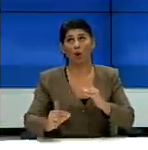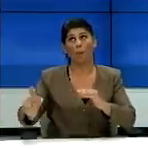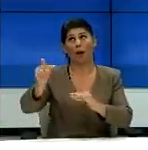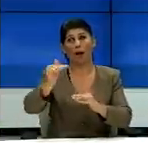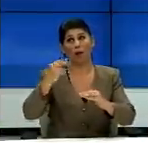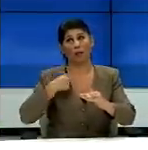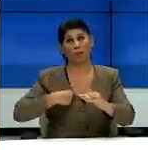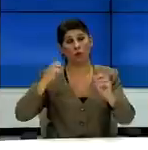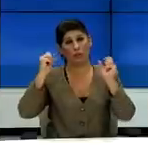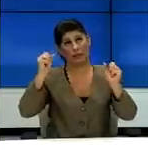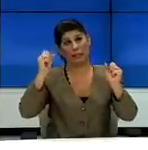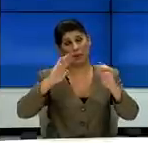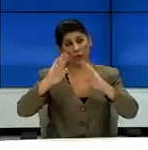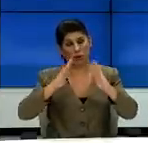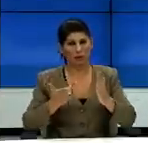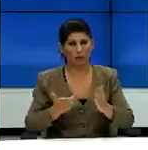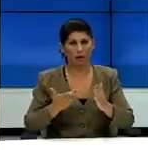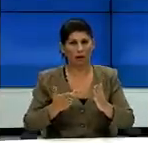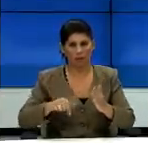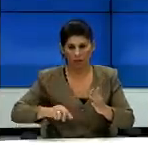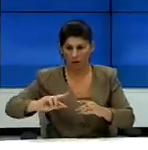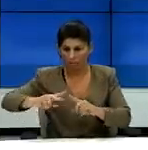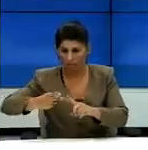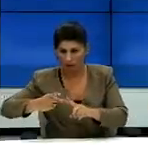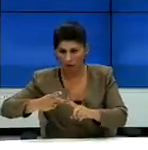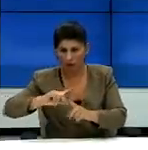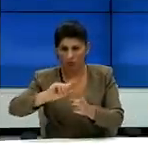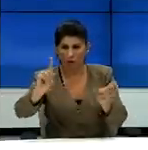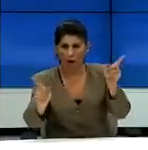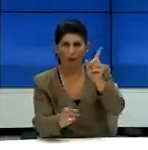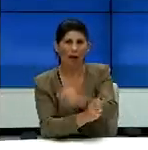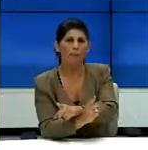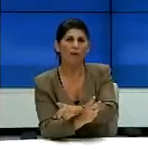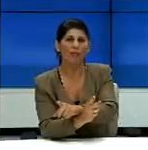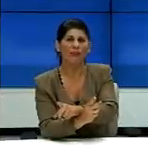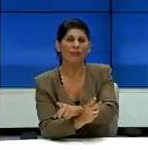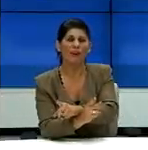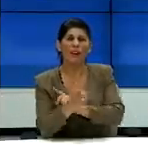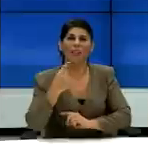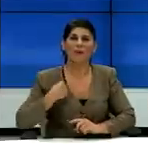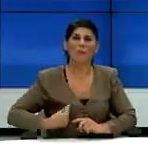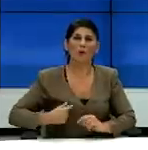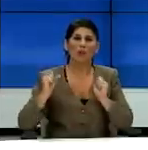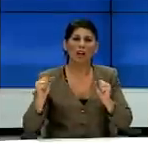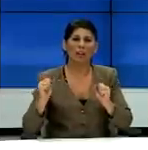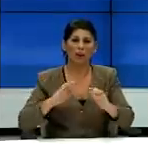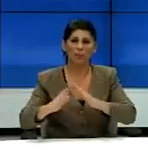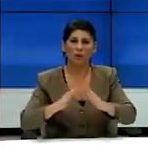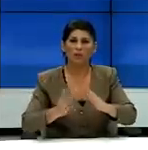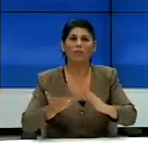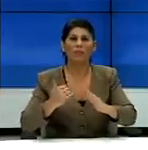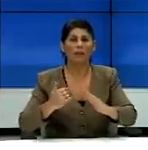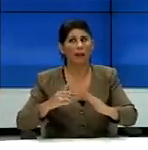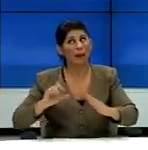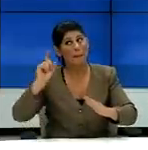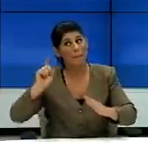υγείας και αμέσως μετά, στη δεύτερη φάση, το ανάποδο. Αφήσατε απροστάτευτη τη δημόσια υγεία, μπας και